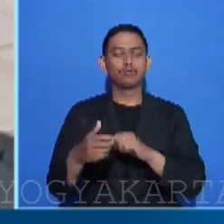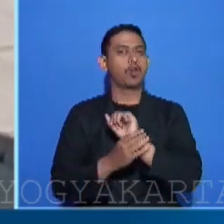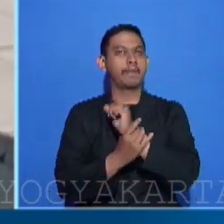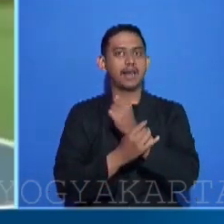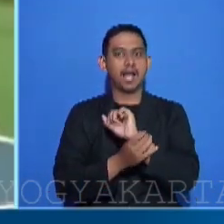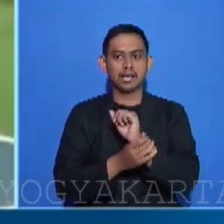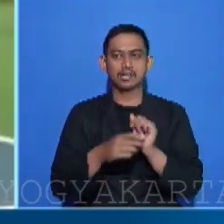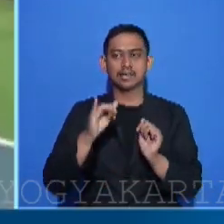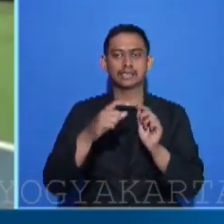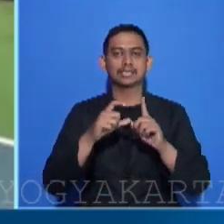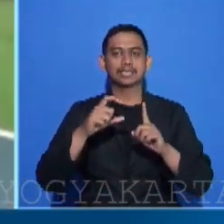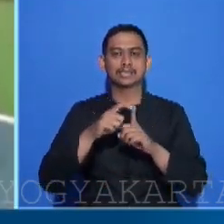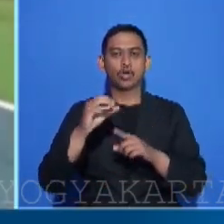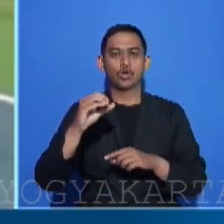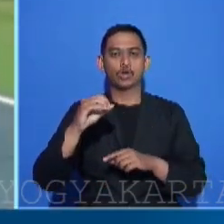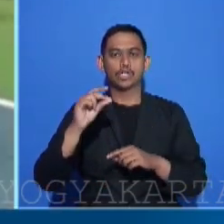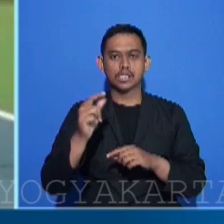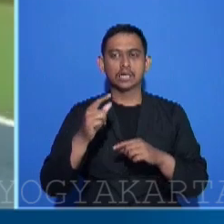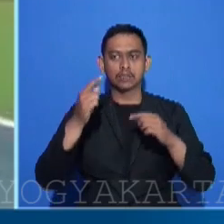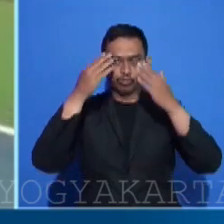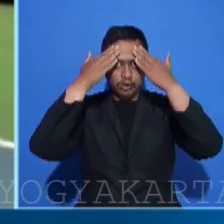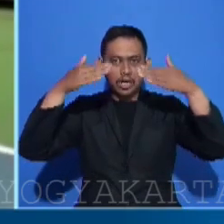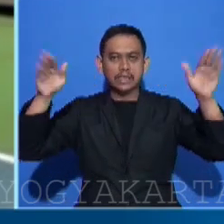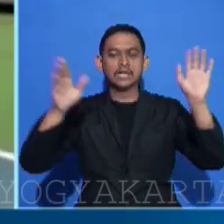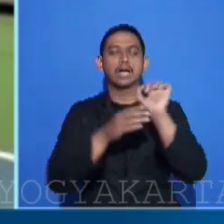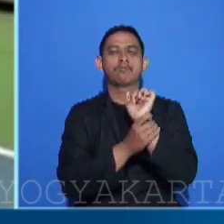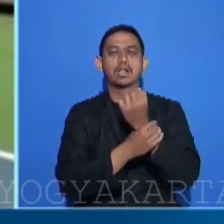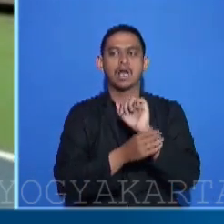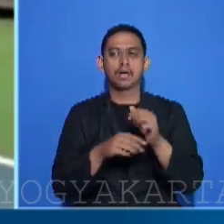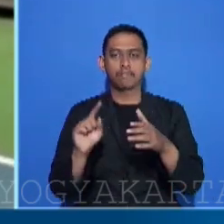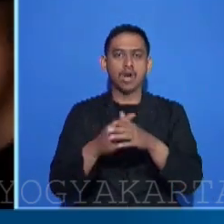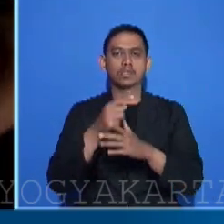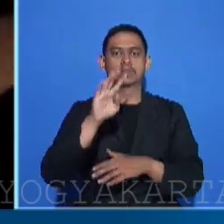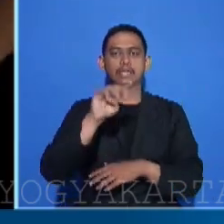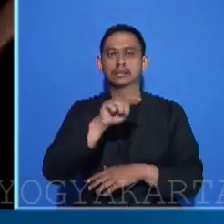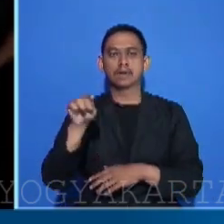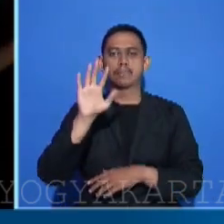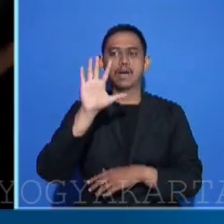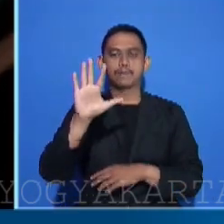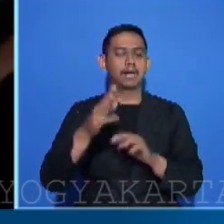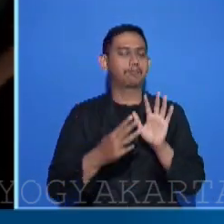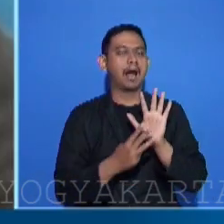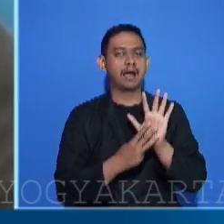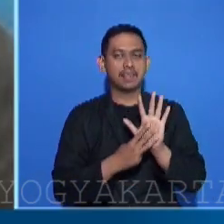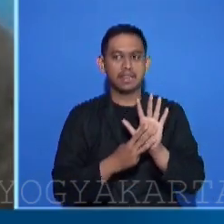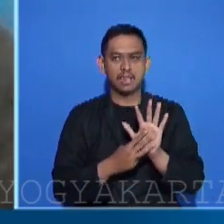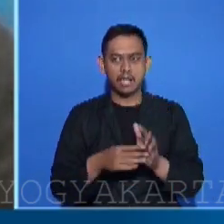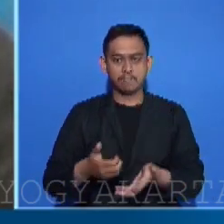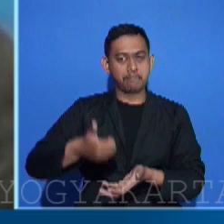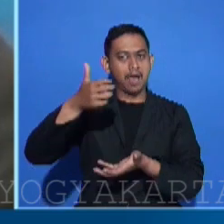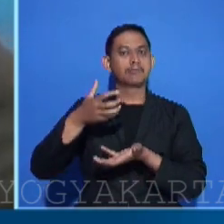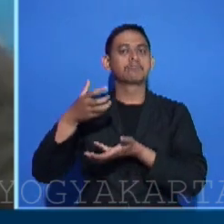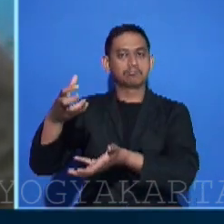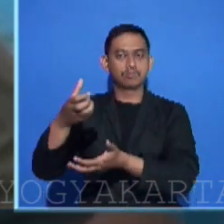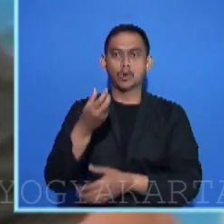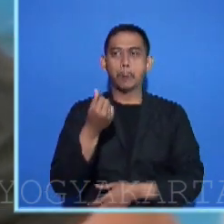indoor Armada Magelang turnamen berlangsung 4 dan 5 Maret 2023 dan memperebutkan piala tetap serta uang pembinaan